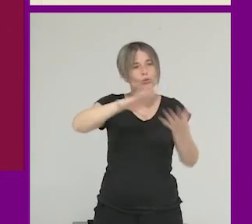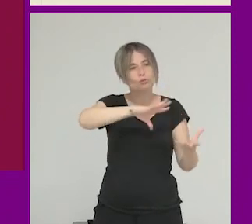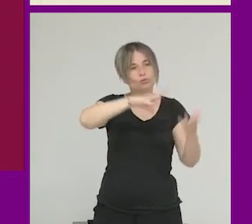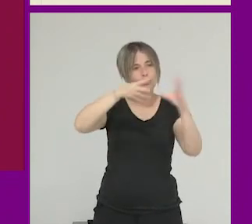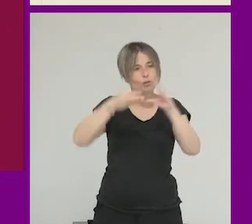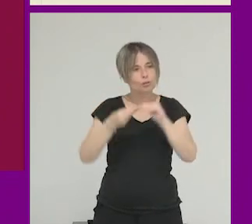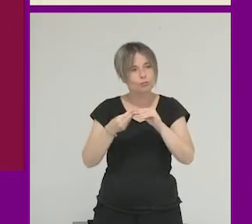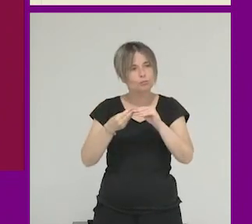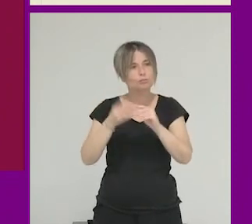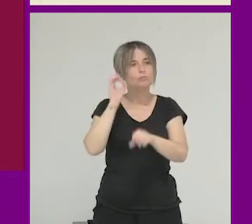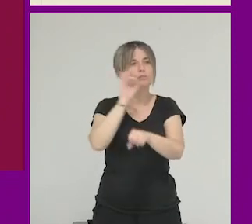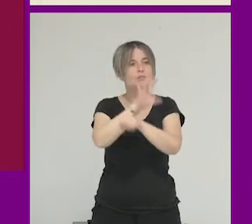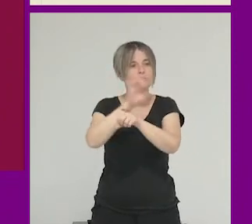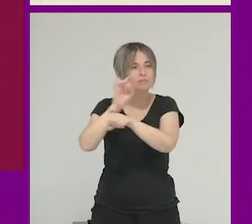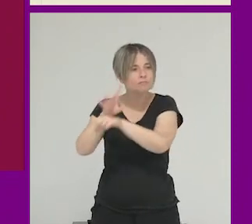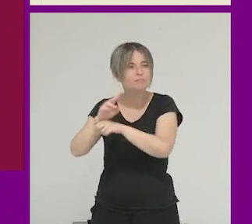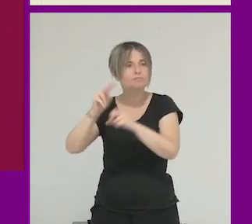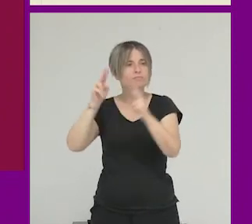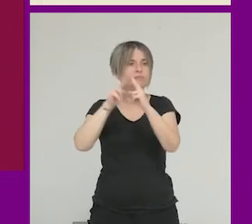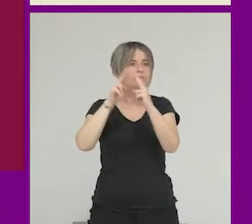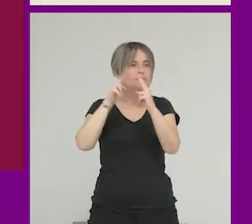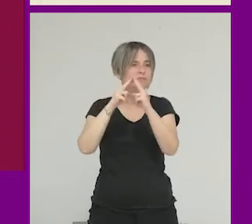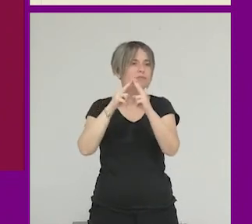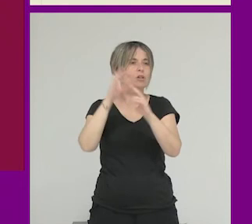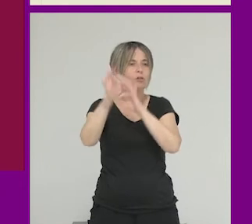jardunaldi batzuk, eta jardunaldi horretan